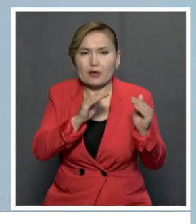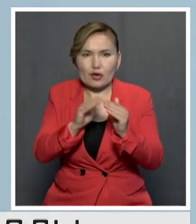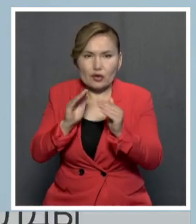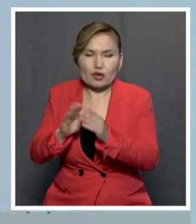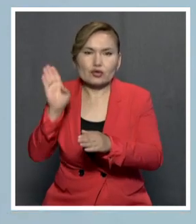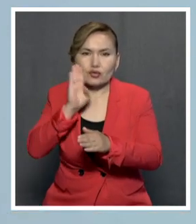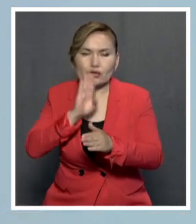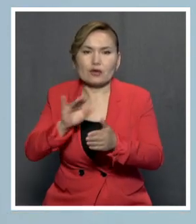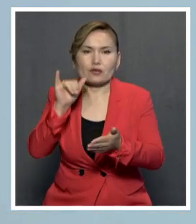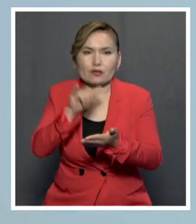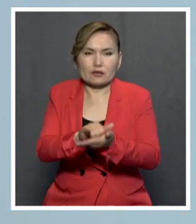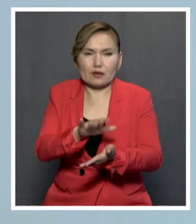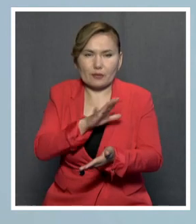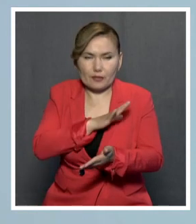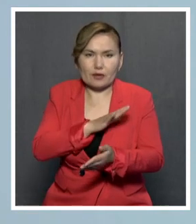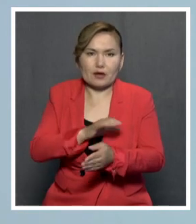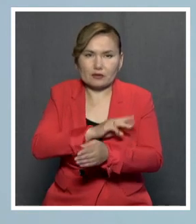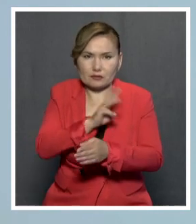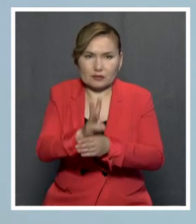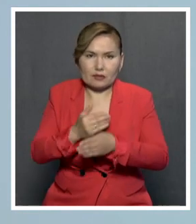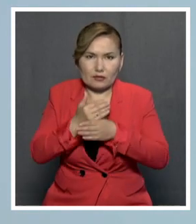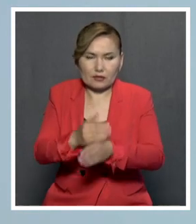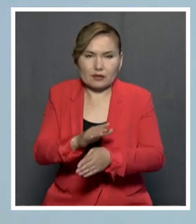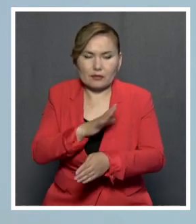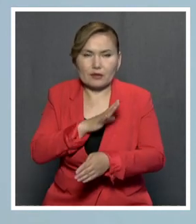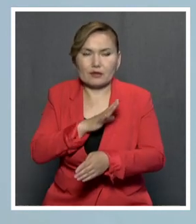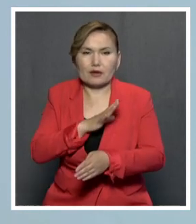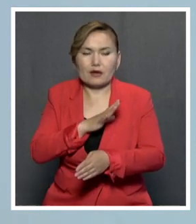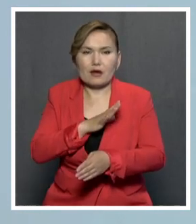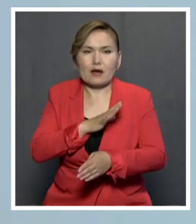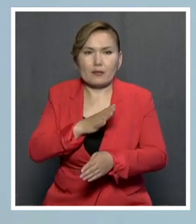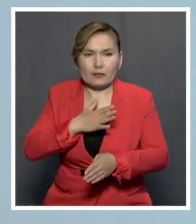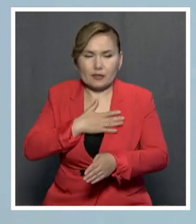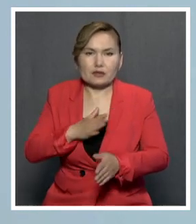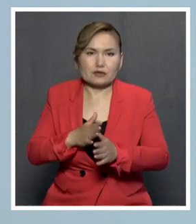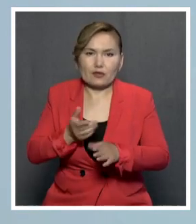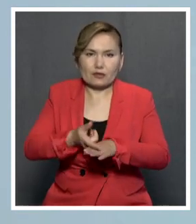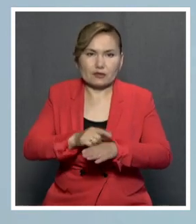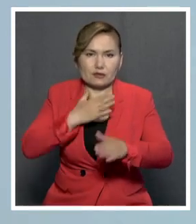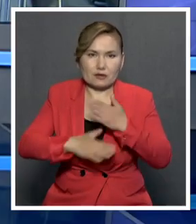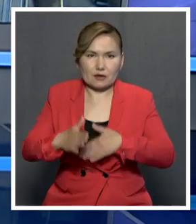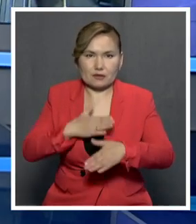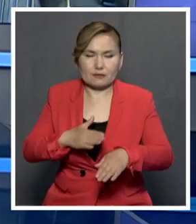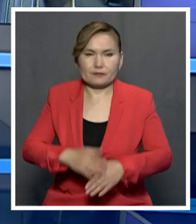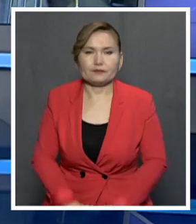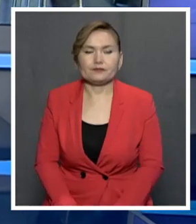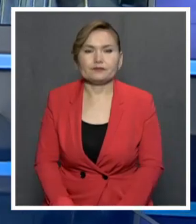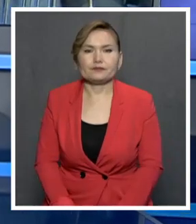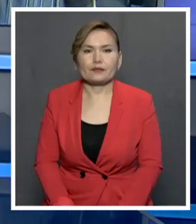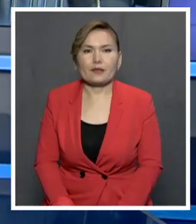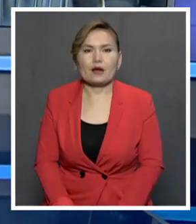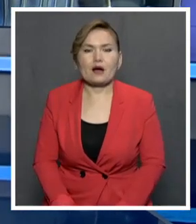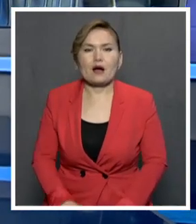кіргізіп жағдай жасалып жатыр. Біз сол үшін қуанып жатырмыз. Мұнай